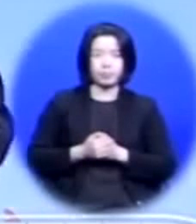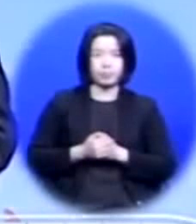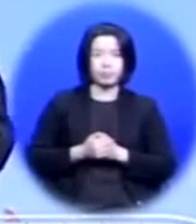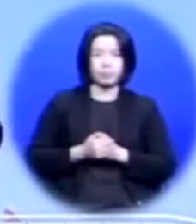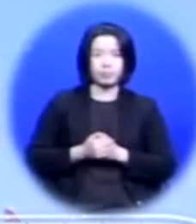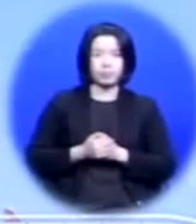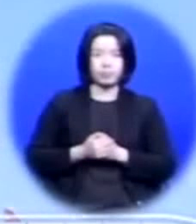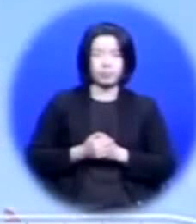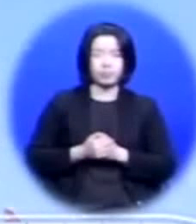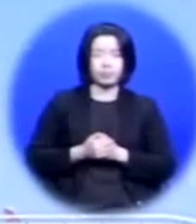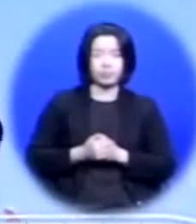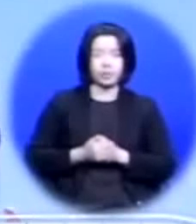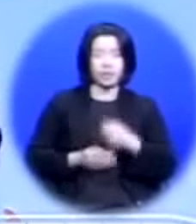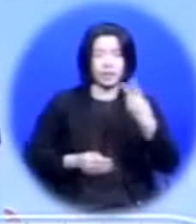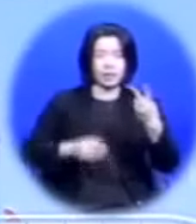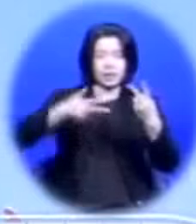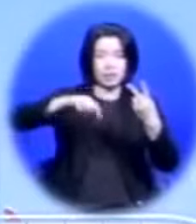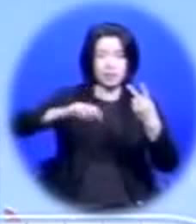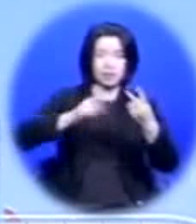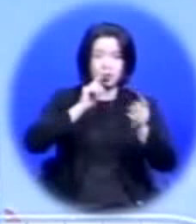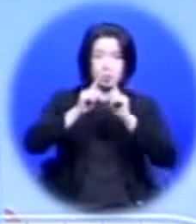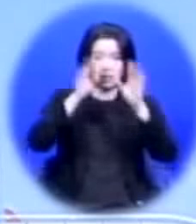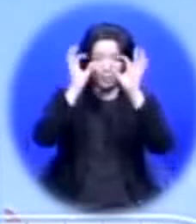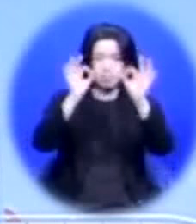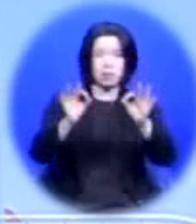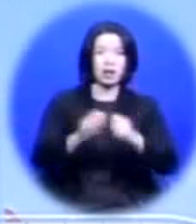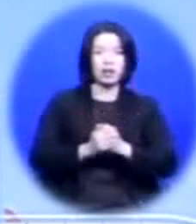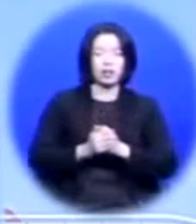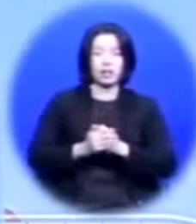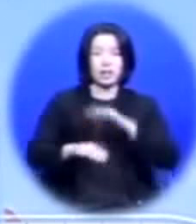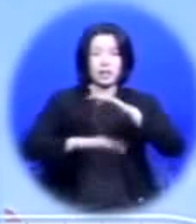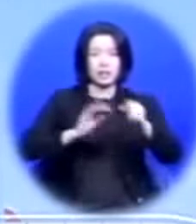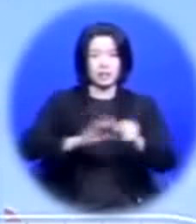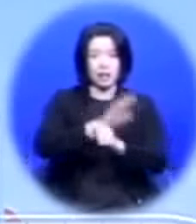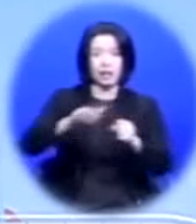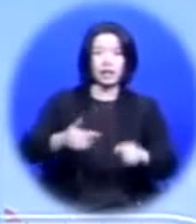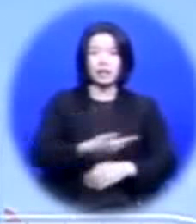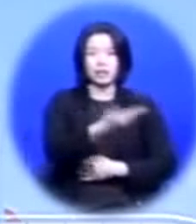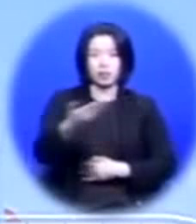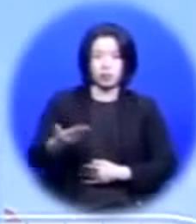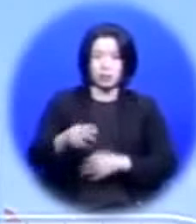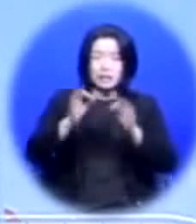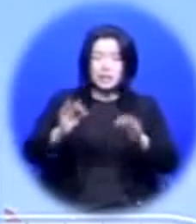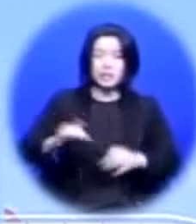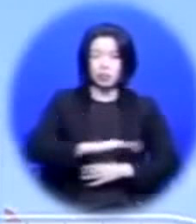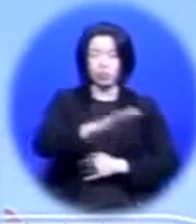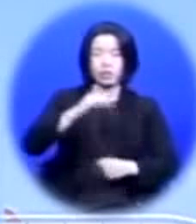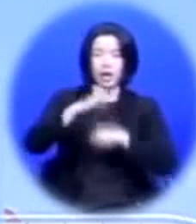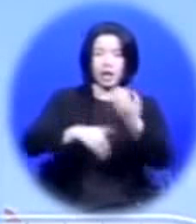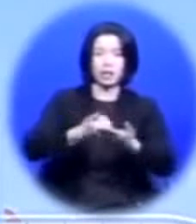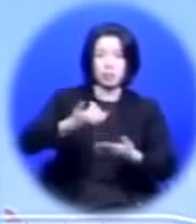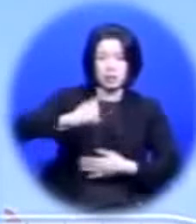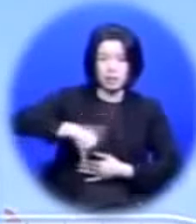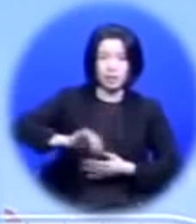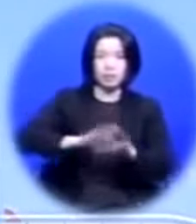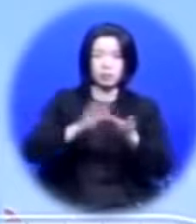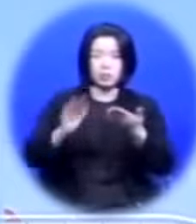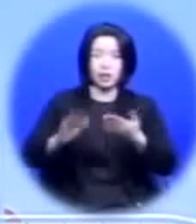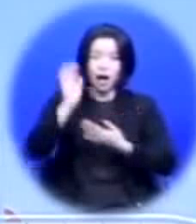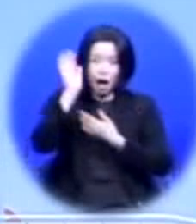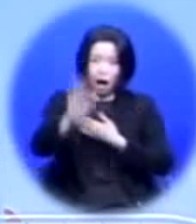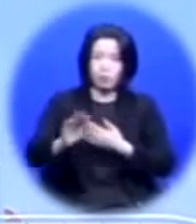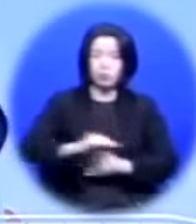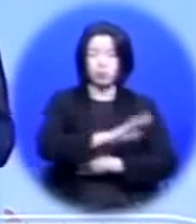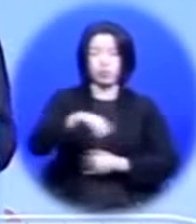없어요 2절 말씀을 한번 보겠습니다 사랑하는 여러분 이제 우리는 하나님의 자녀입니다